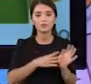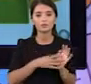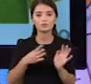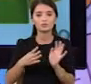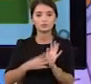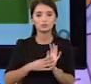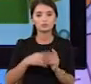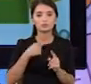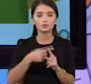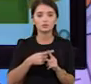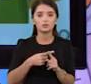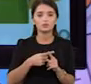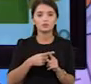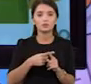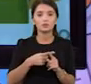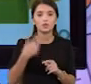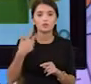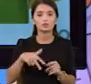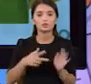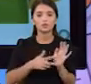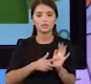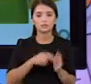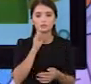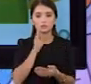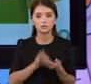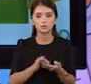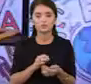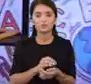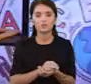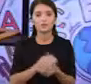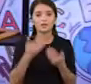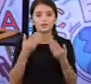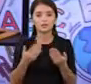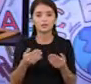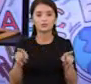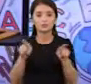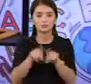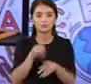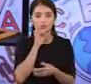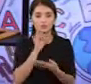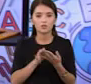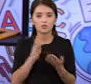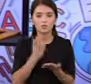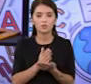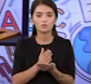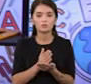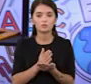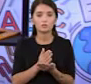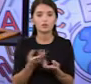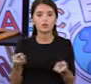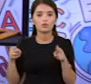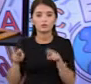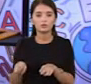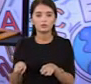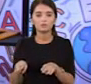va 9 sonlarning yig'indisi esa 38 soniga teng. Sizda ham shu javoblar bormi? Unday bo'lsa,